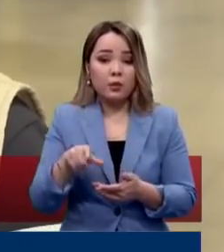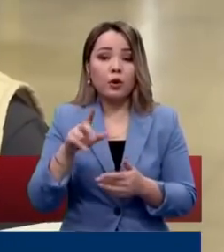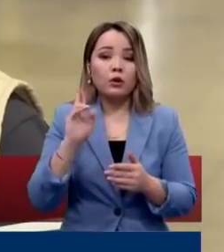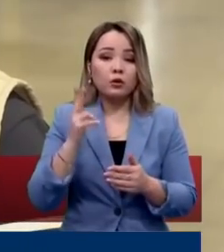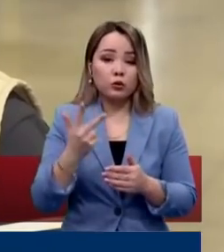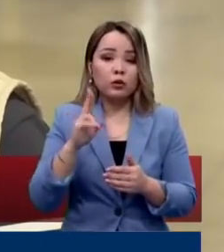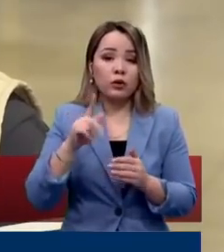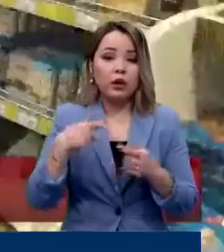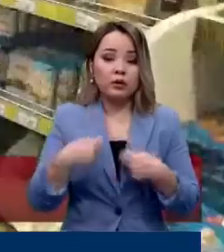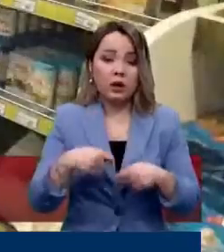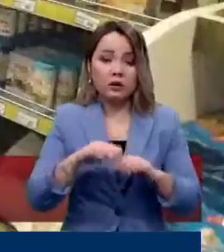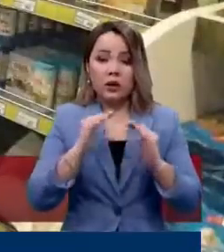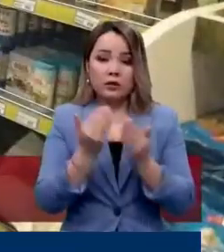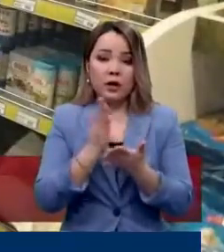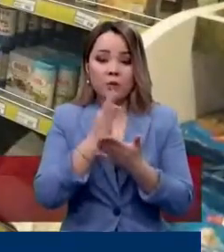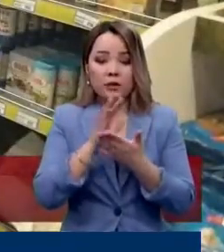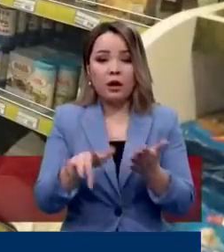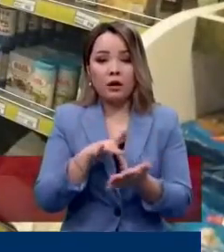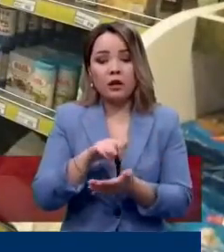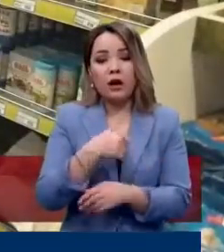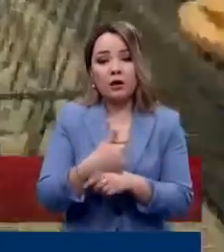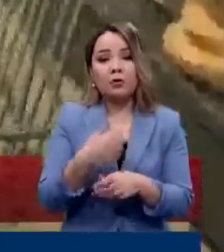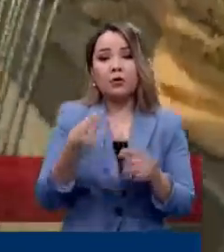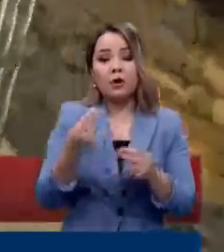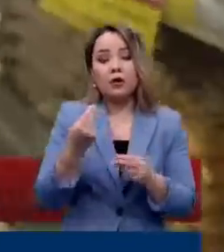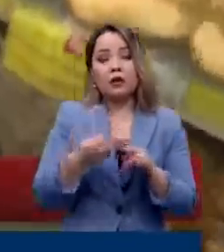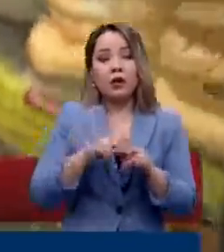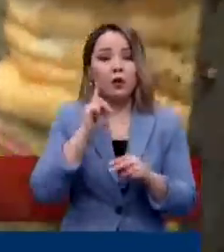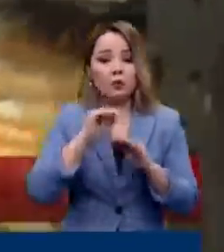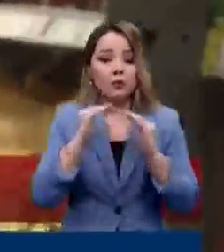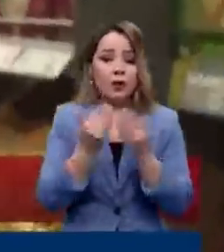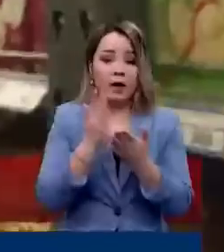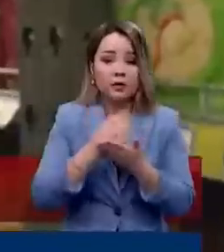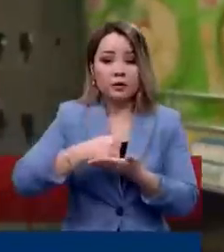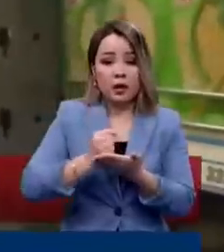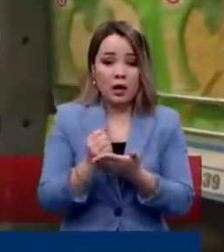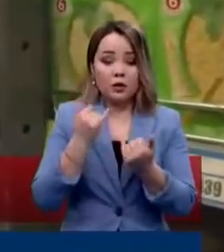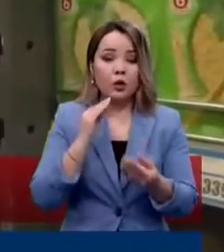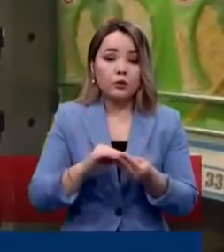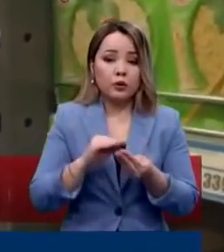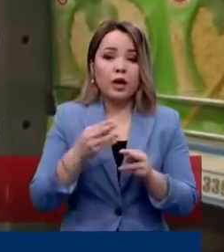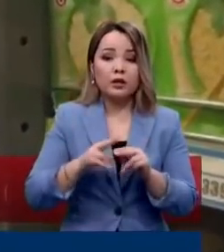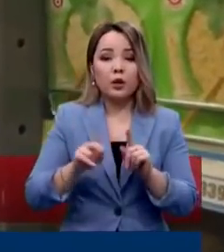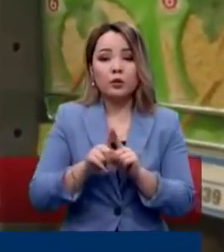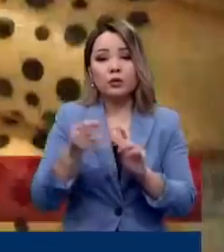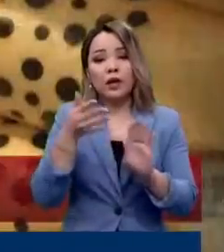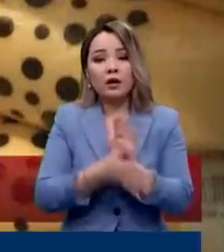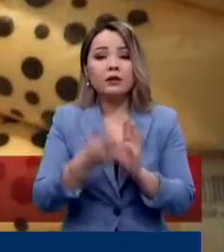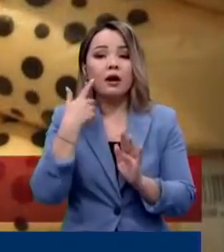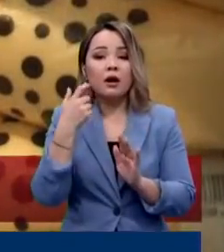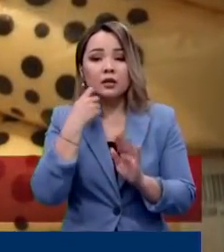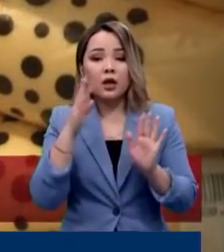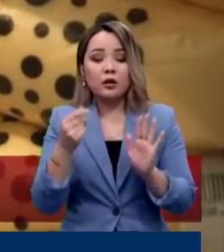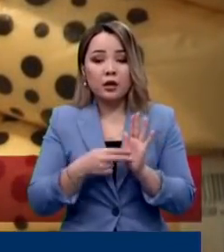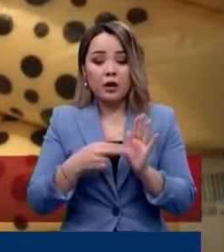деп түсіндіріп жатырмыз. Қалалық әкімдіктің мәліметінше шекті баға уақытша енгізілді. Қазір билік өкілдері тұрақтандыру қорынан кеткен қанттың бағасын